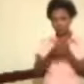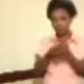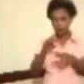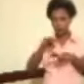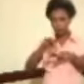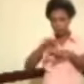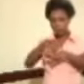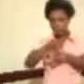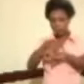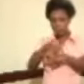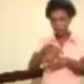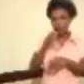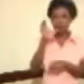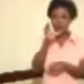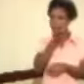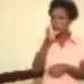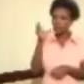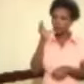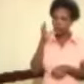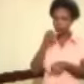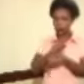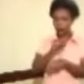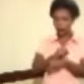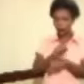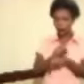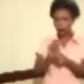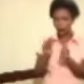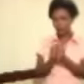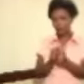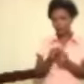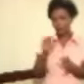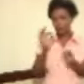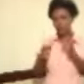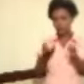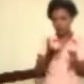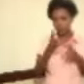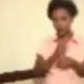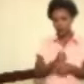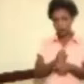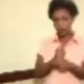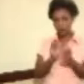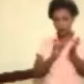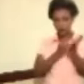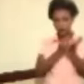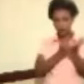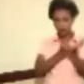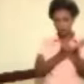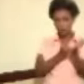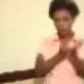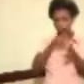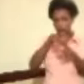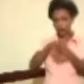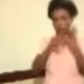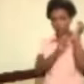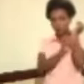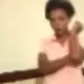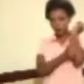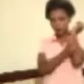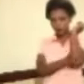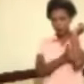production, système d'approvisionnement, il y a un trou là-dedans. Si nous prenons, par exemple, du riz dans la Tibonite, nous connaissons que 30% du